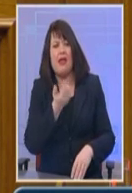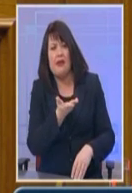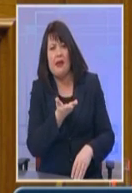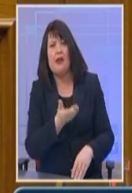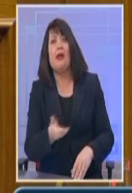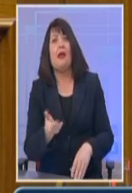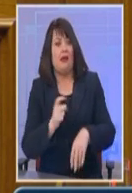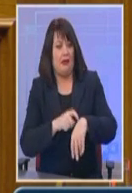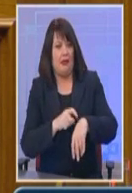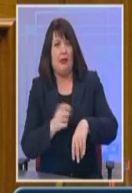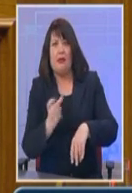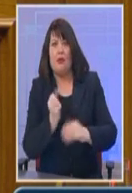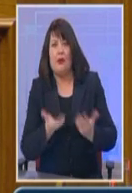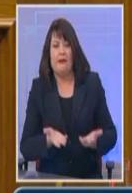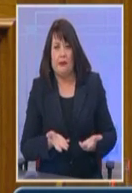κύριε Τσίπρα.